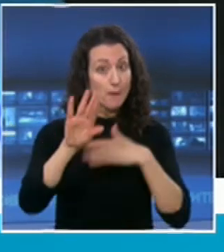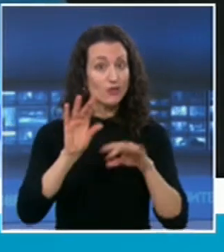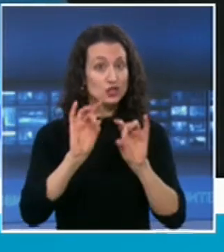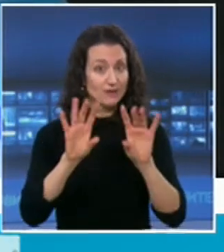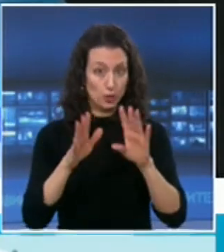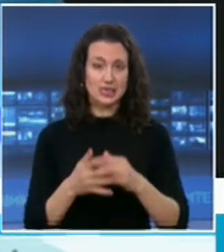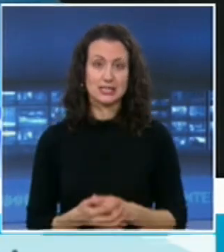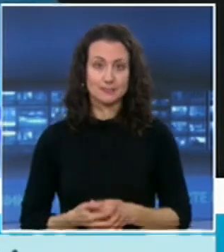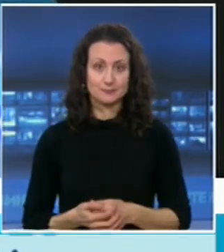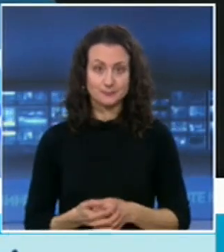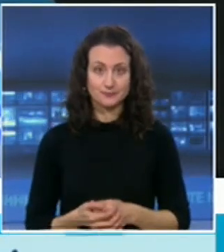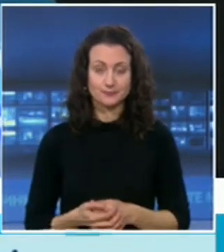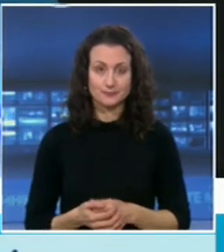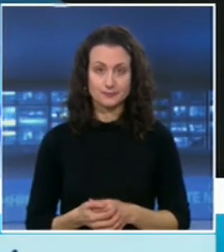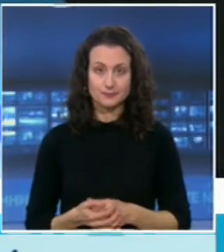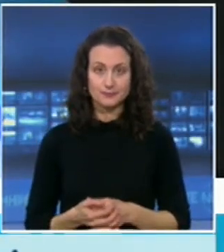вечер.